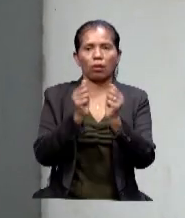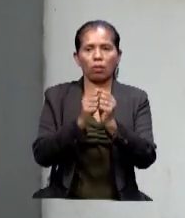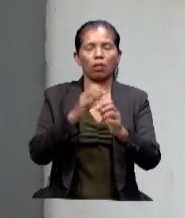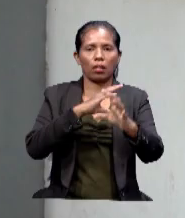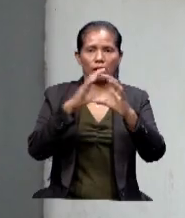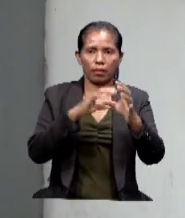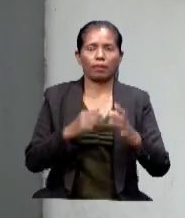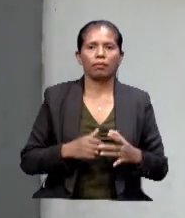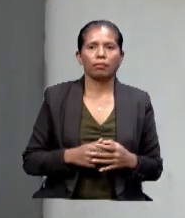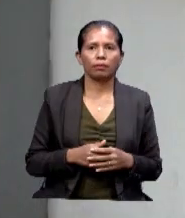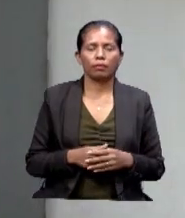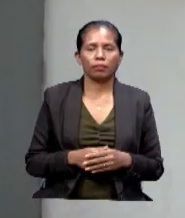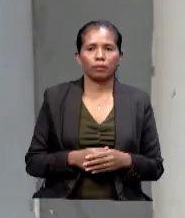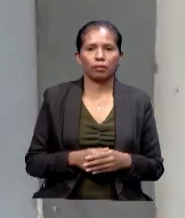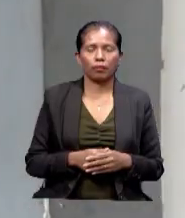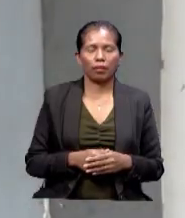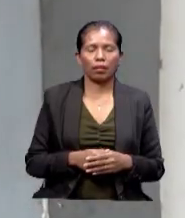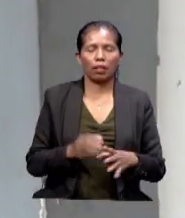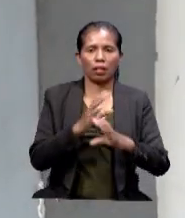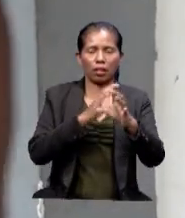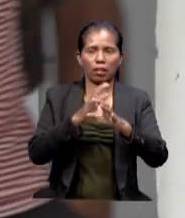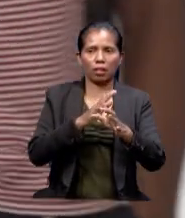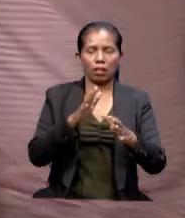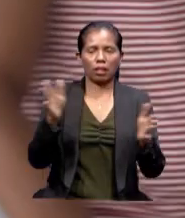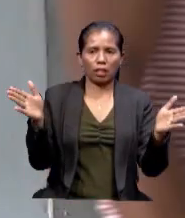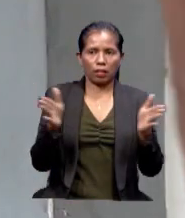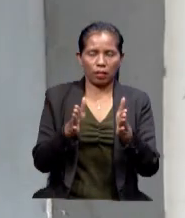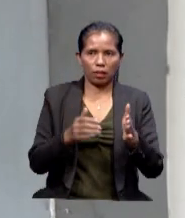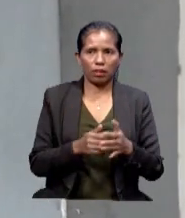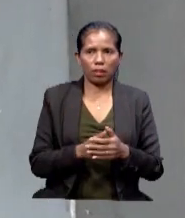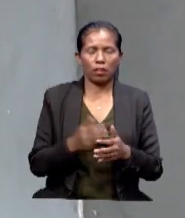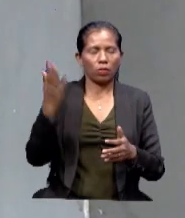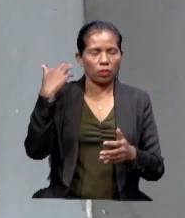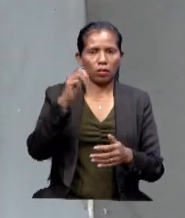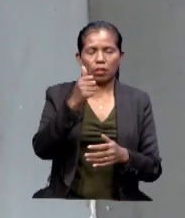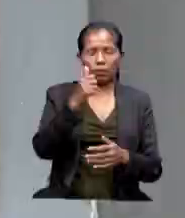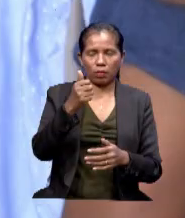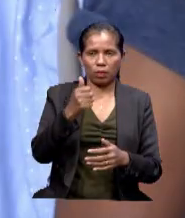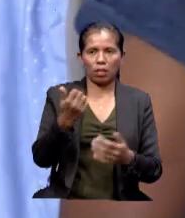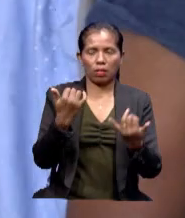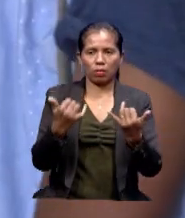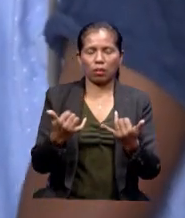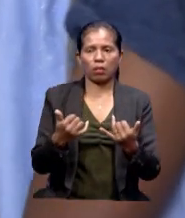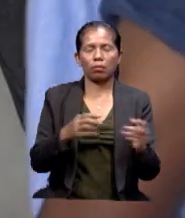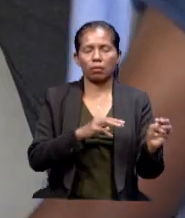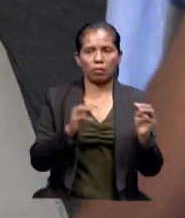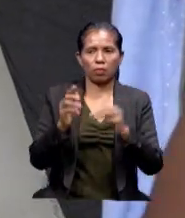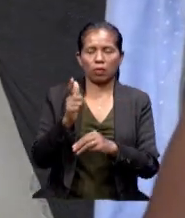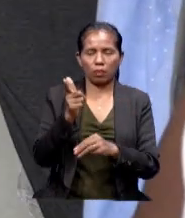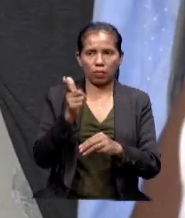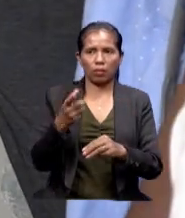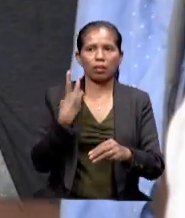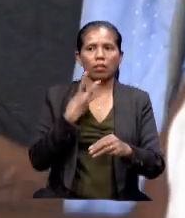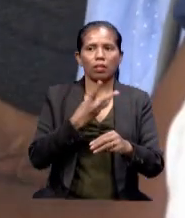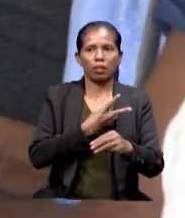ne makansa kareta kik uluk $10 ba $20 ne kan ida